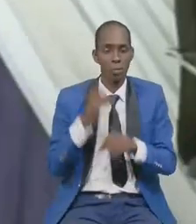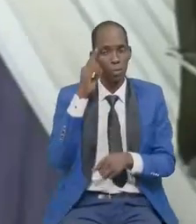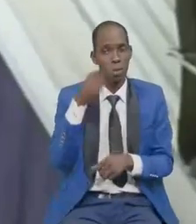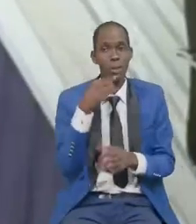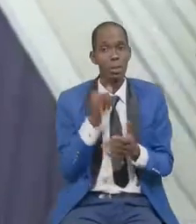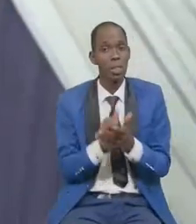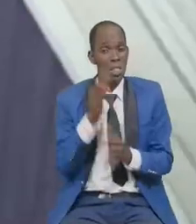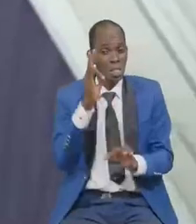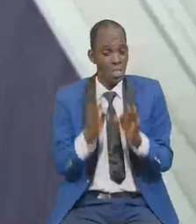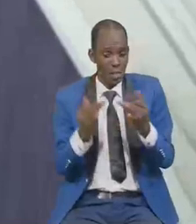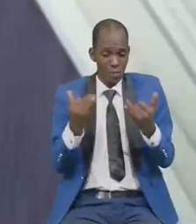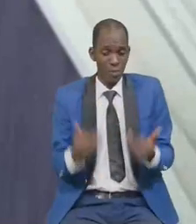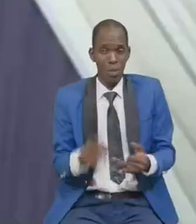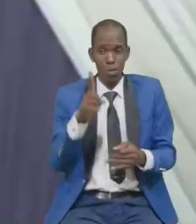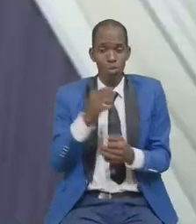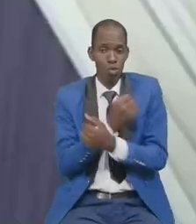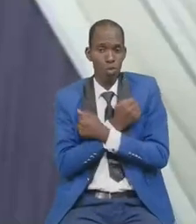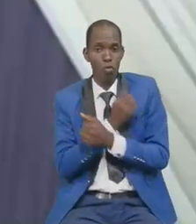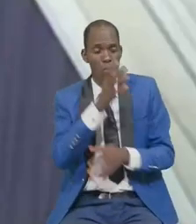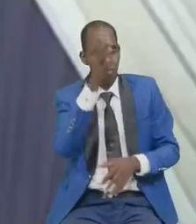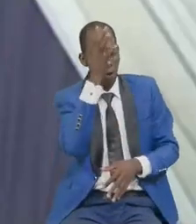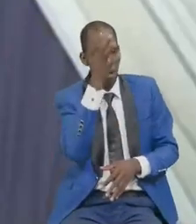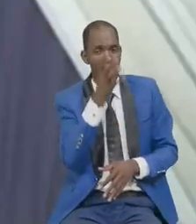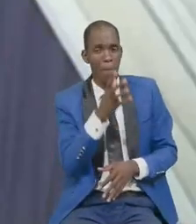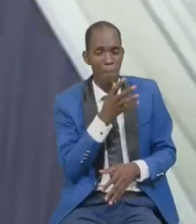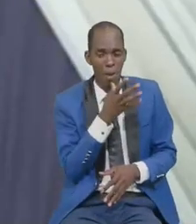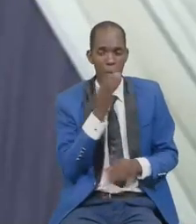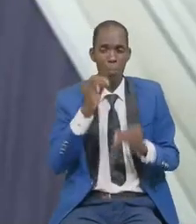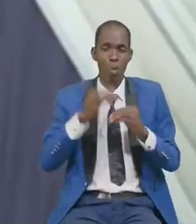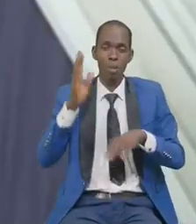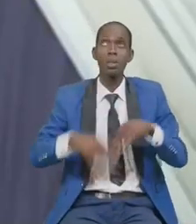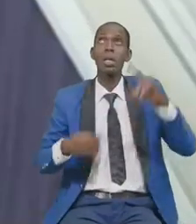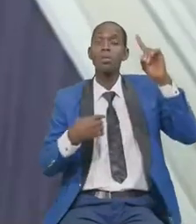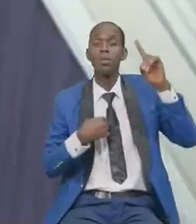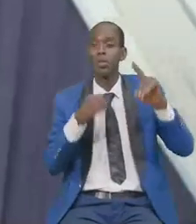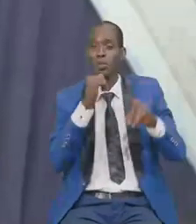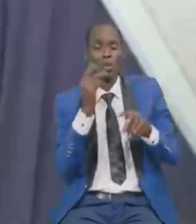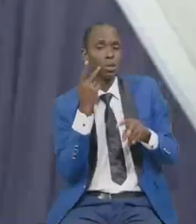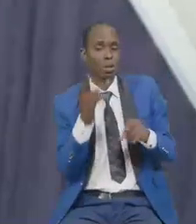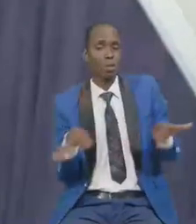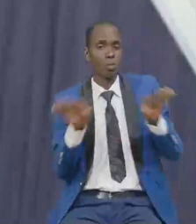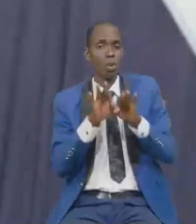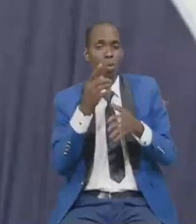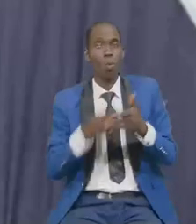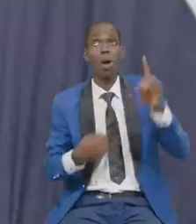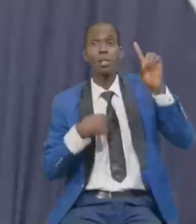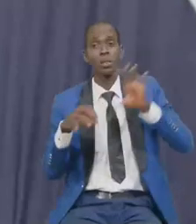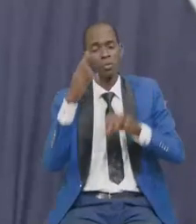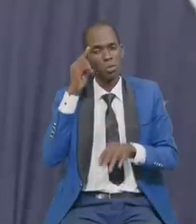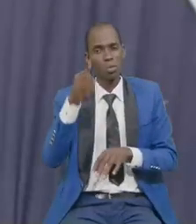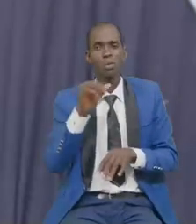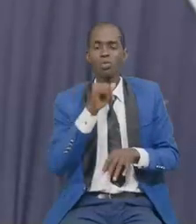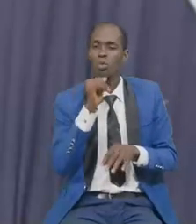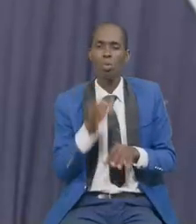moi, ne considérant pas ce que j'ai fait pour toi, tu n'es pas digne d'être mon disciple. Tu aimes ta mère plus que